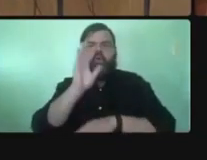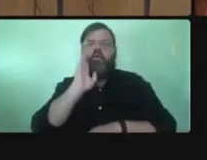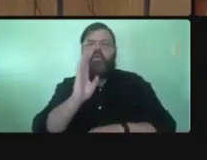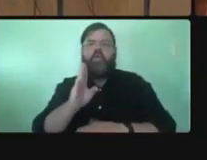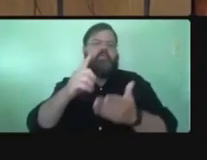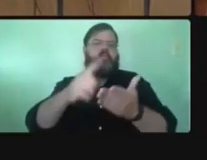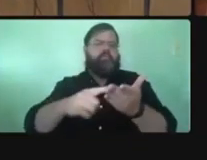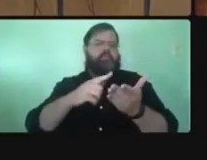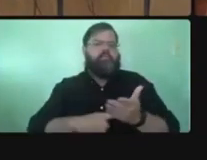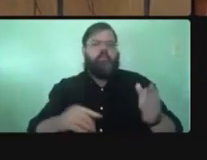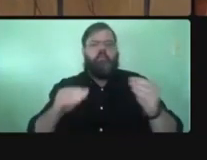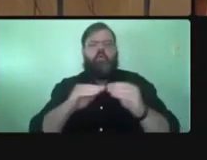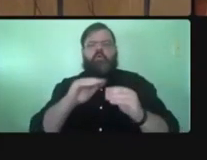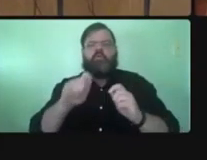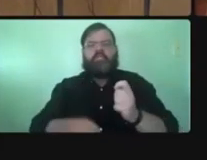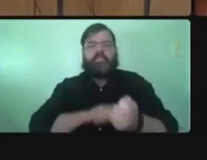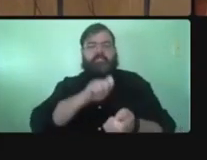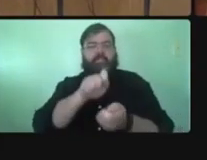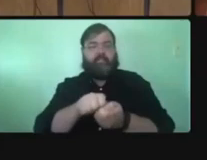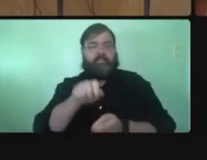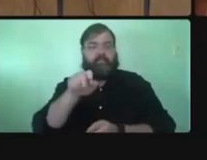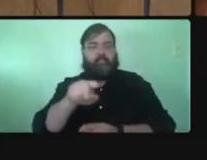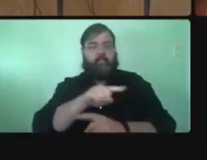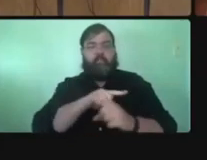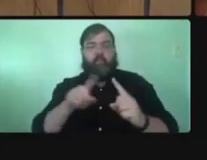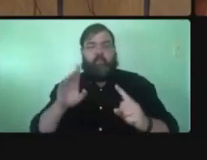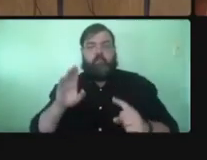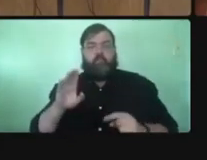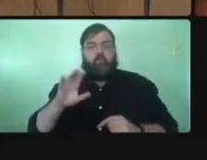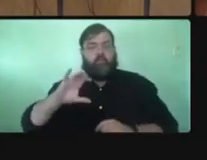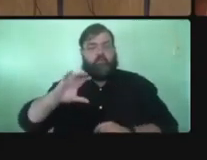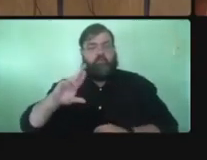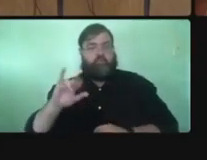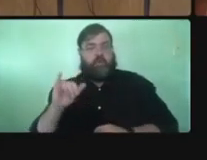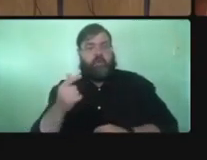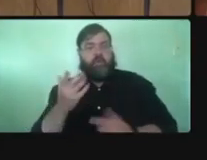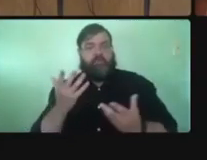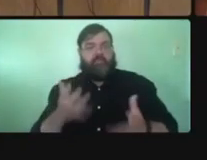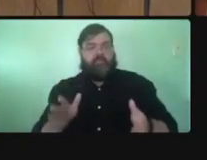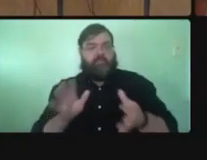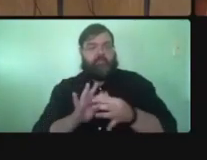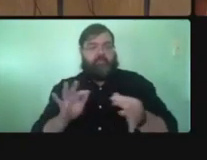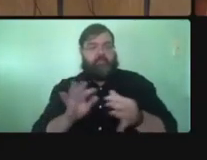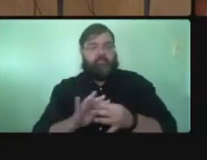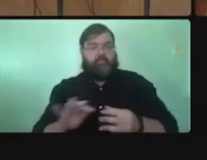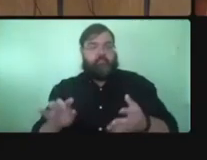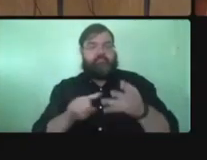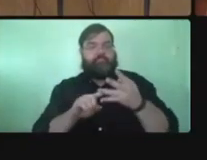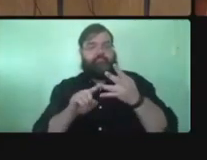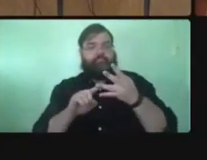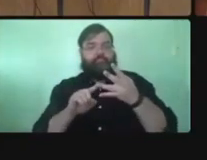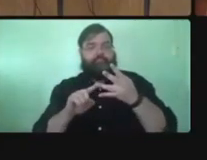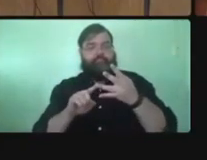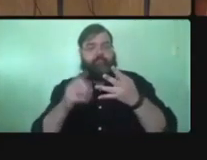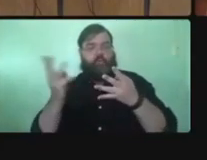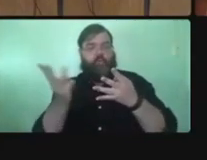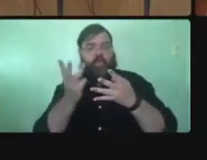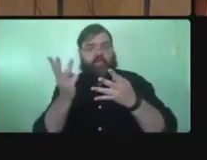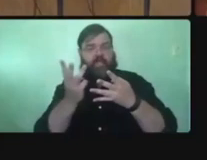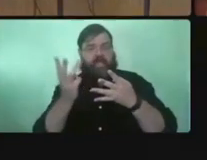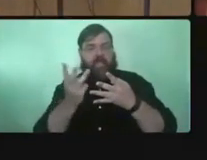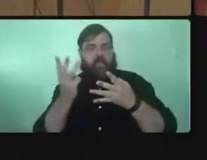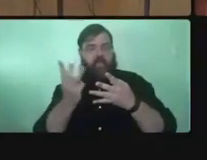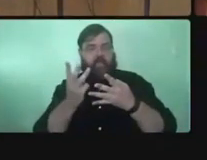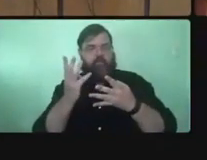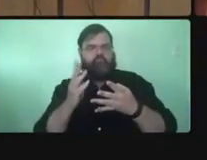majengo, na iwapo yeyote kati yetu angependa kupata maelezo zaidi anaweza kuungana nasi.